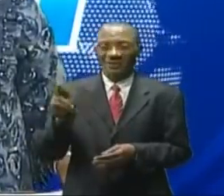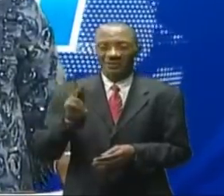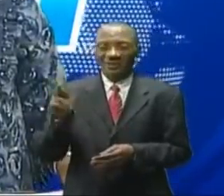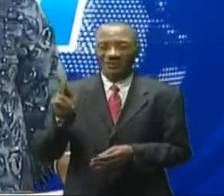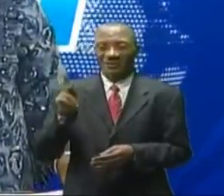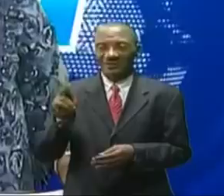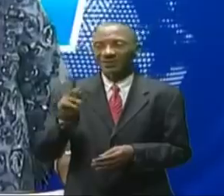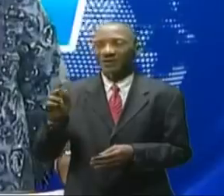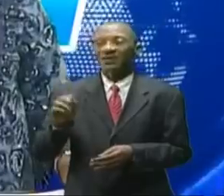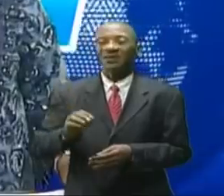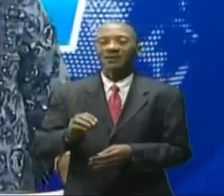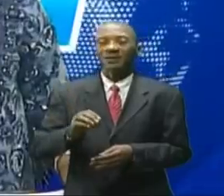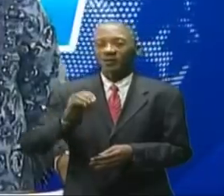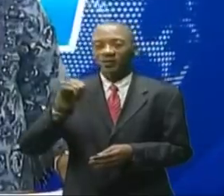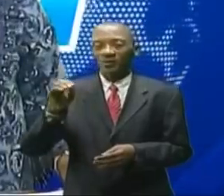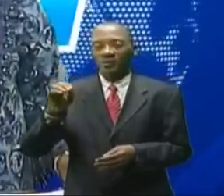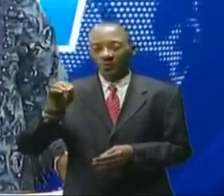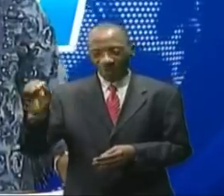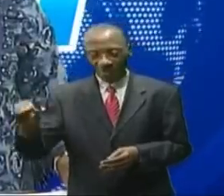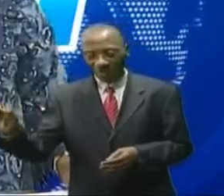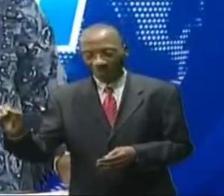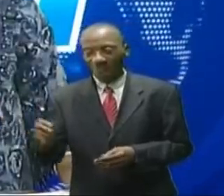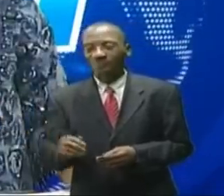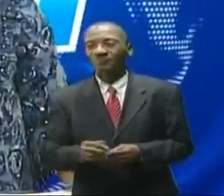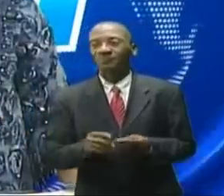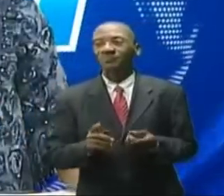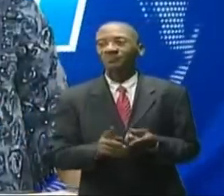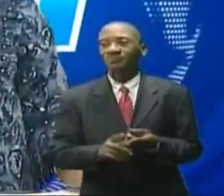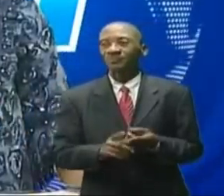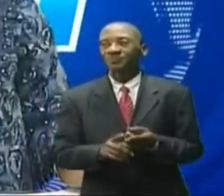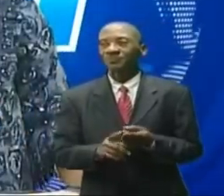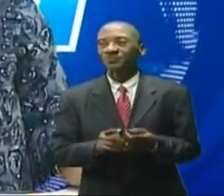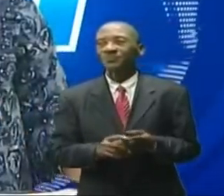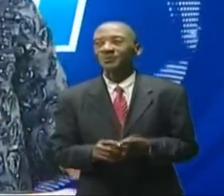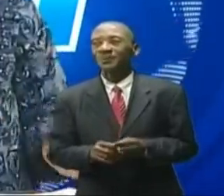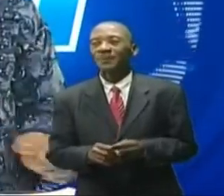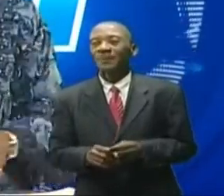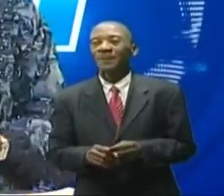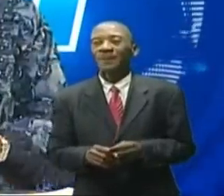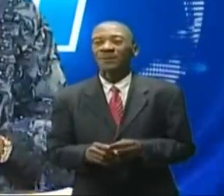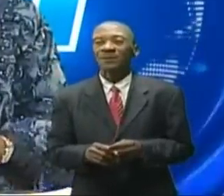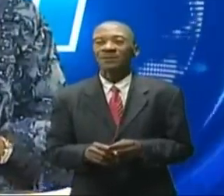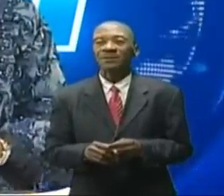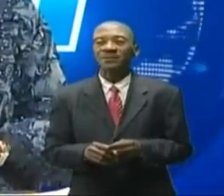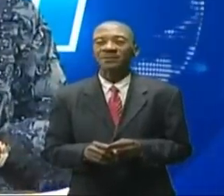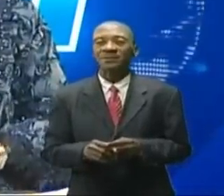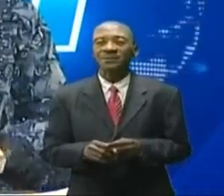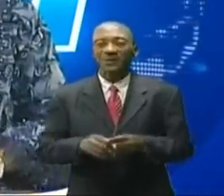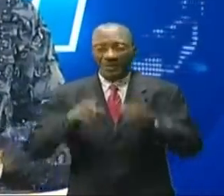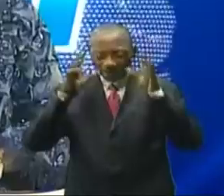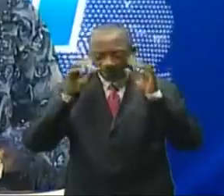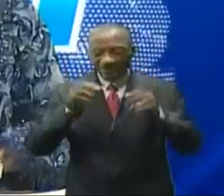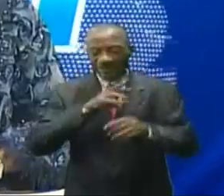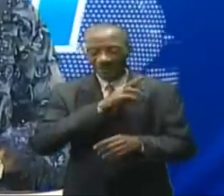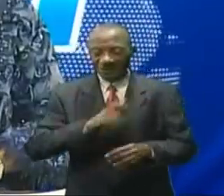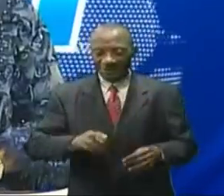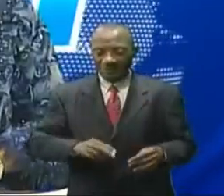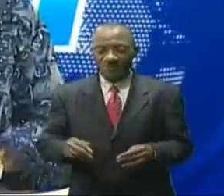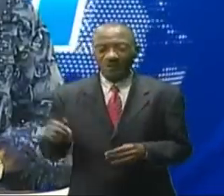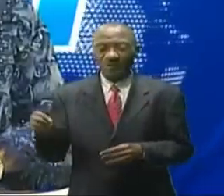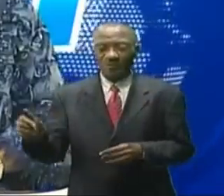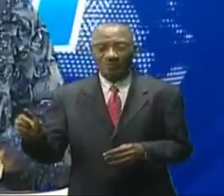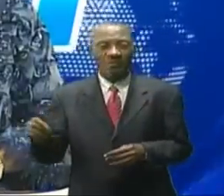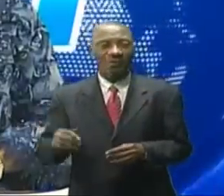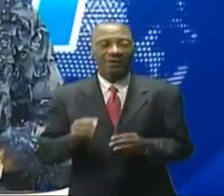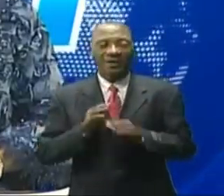19h. L'or n'est plus à la division plutôt qu'à l'unité, c'est l'essentiel du message du président de la République à la communauté islamique.